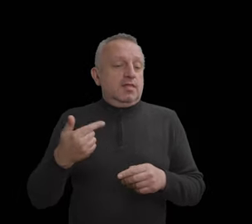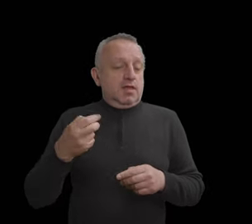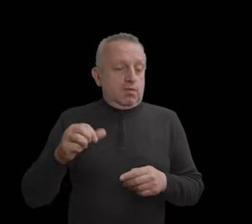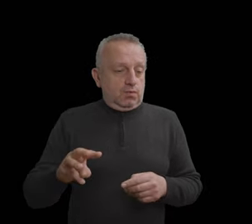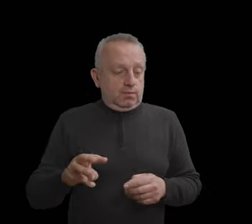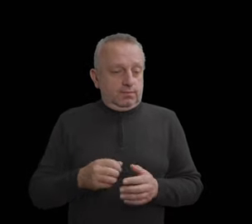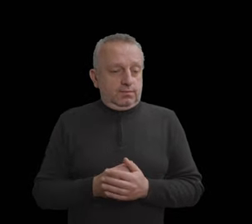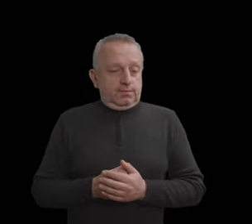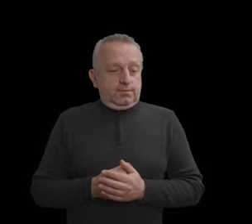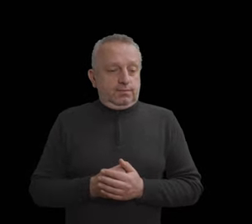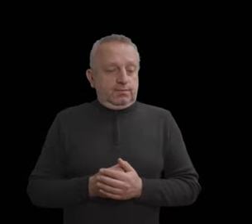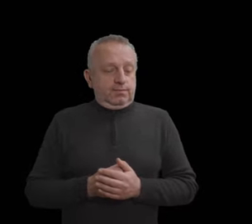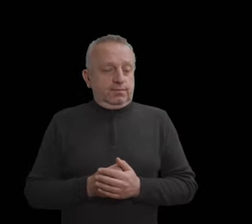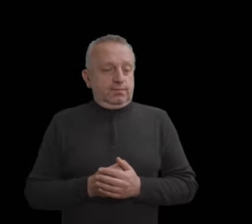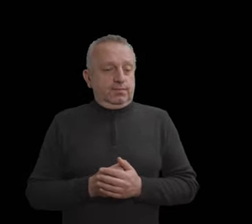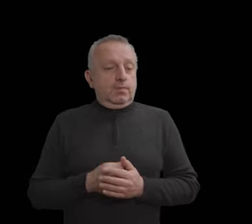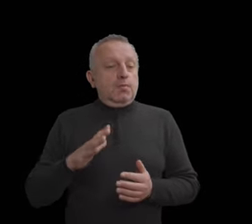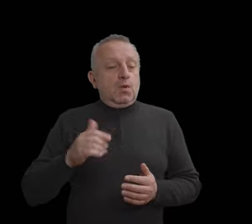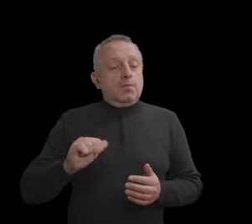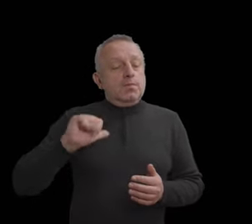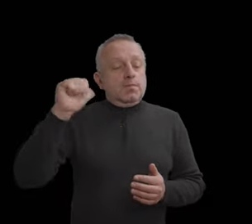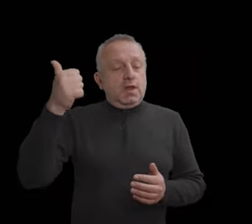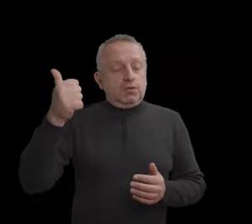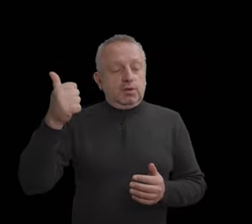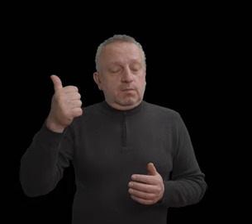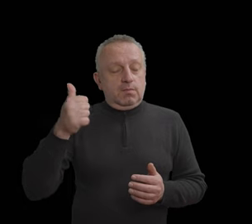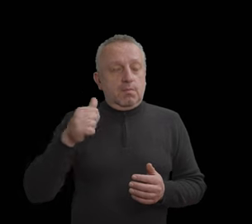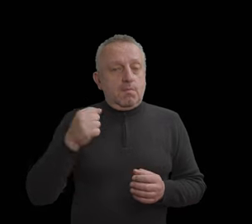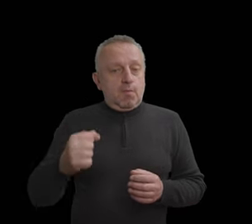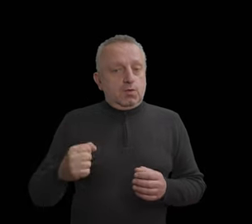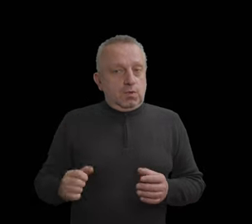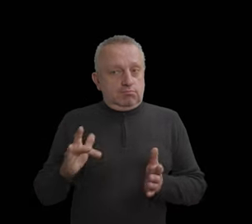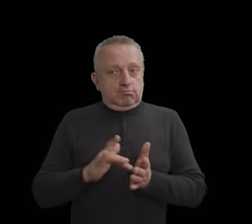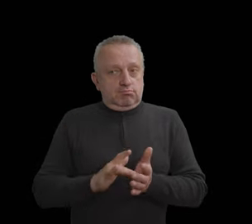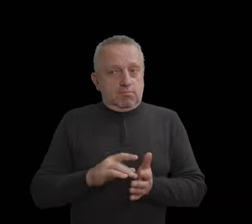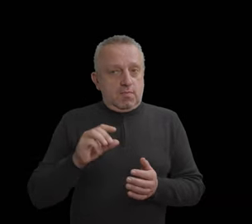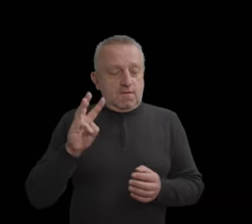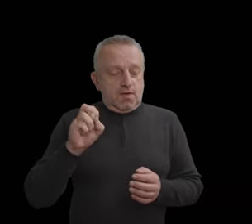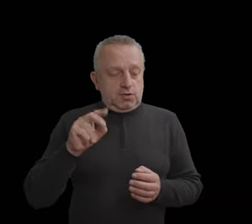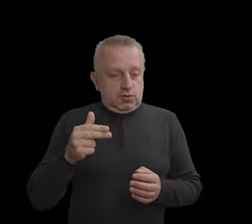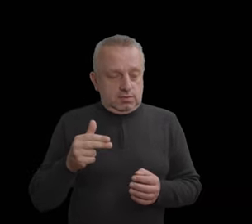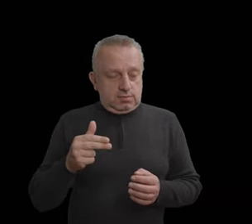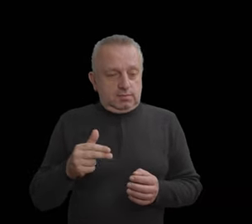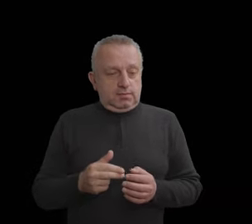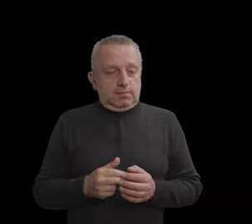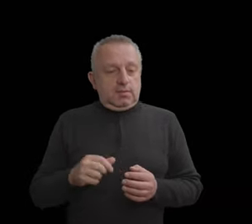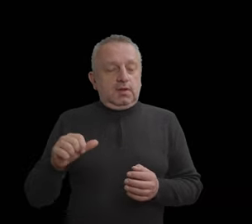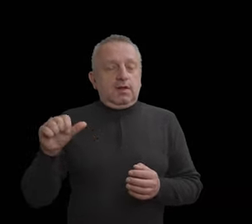Przeworska i był pierwszym posłem Polski w Waszyngtonie w latach